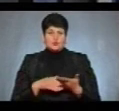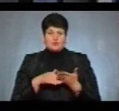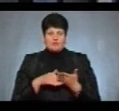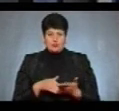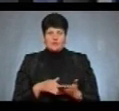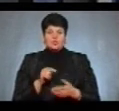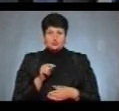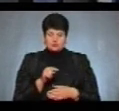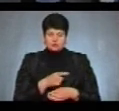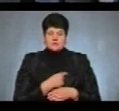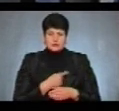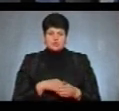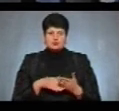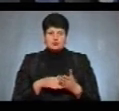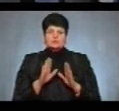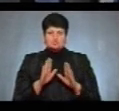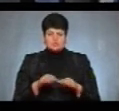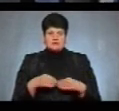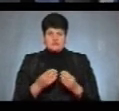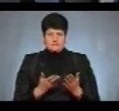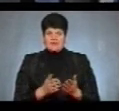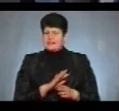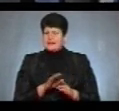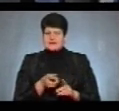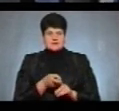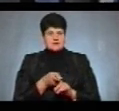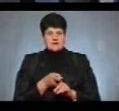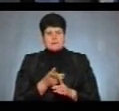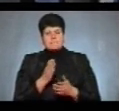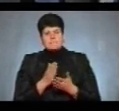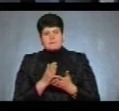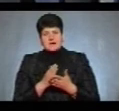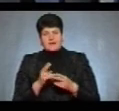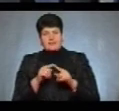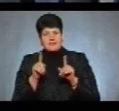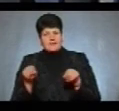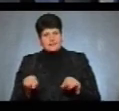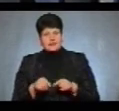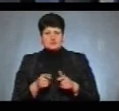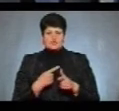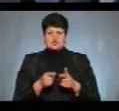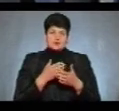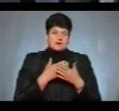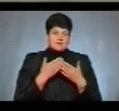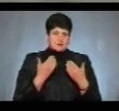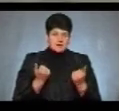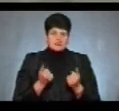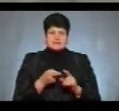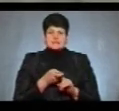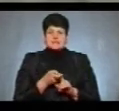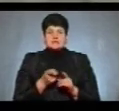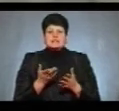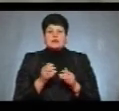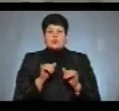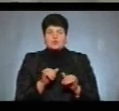допомоги. Тут медична допомога буде надаватися незалежно від того, має пацієнт декларацію чи немає, і незалежно від того, де у